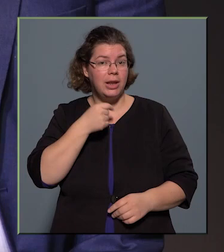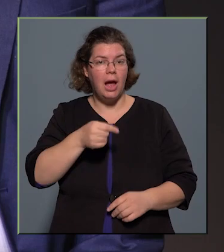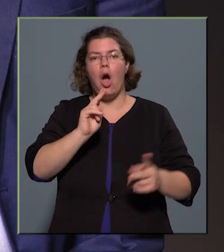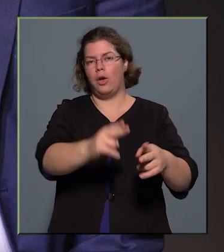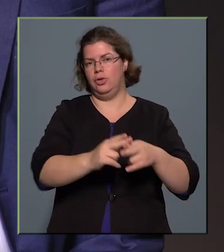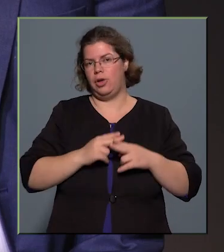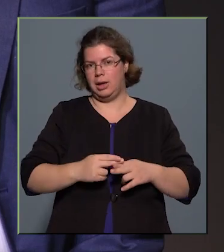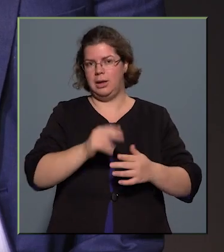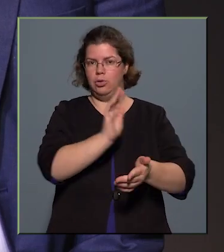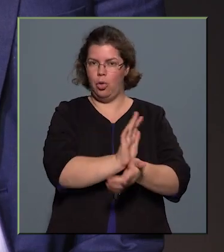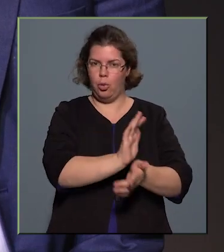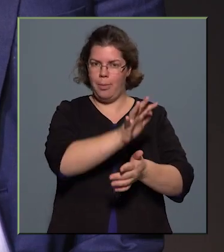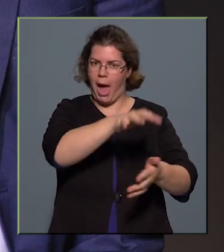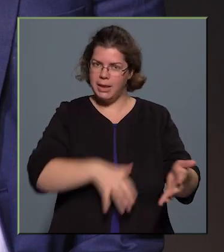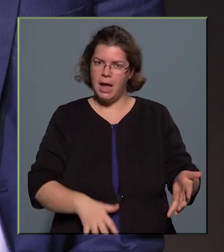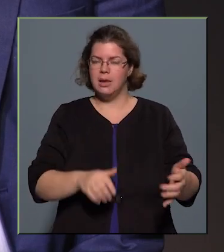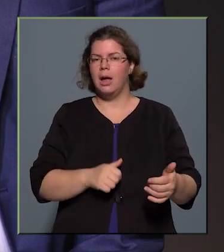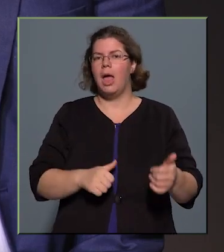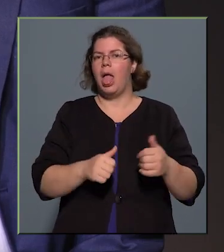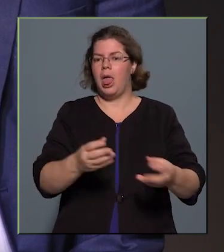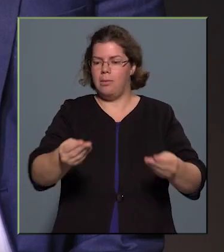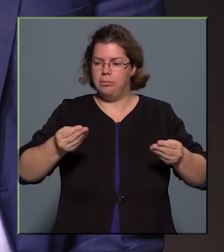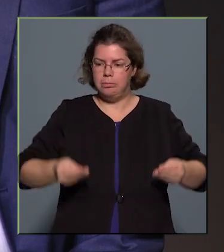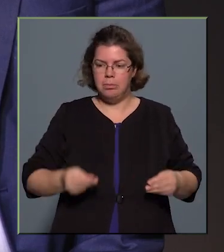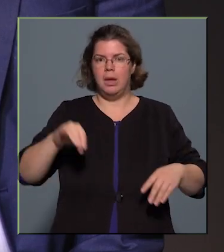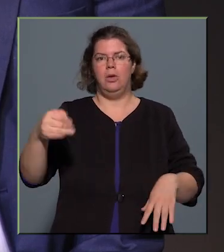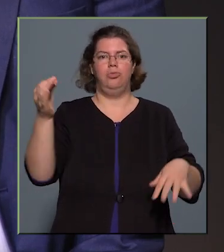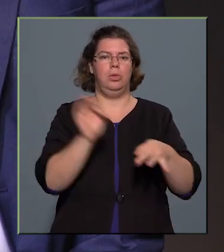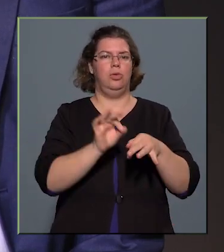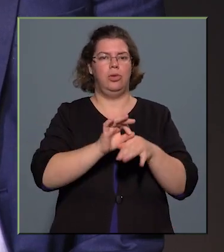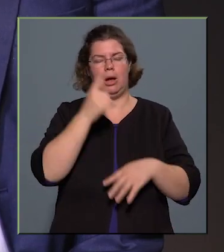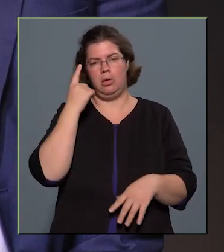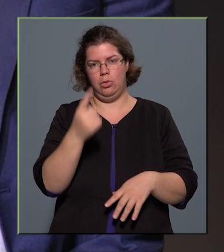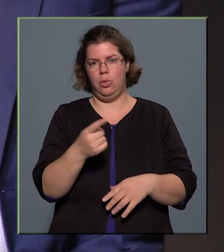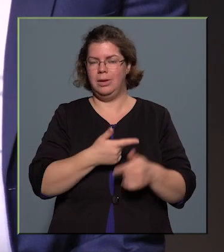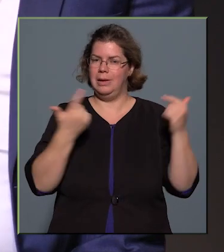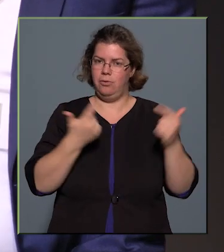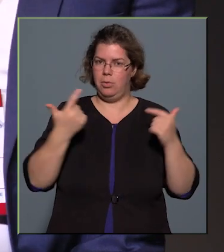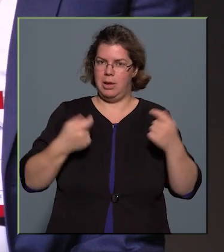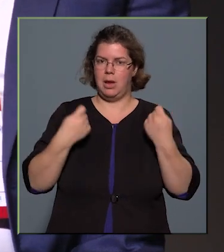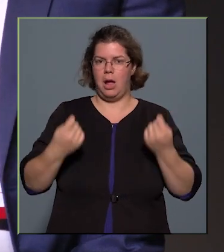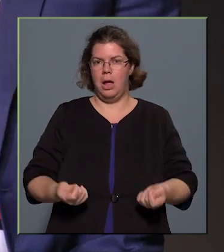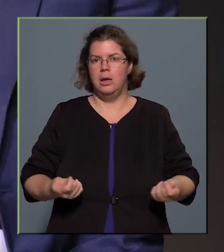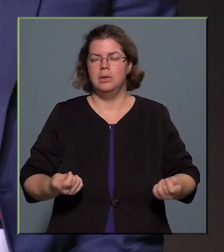segíti a dokumentációknak az előrehozásában, és nagyon nagy pontossággal tud nekik adni információt,